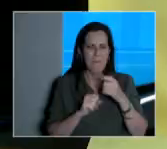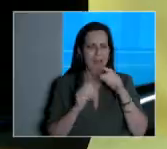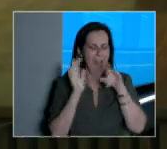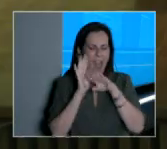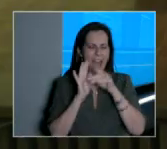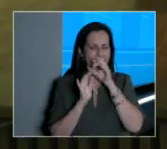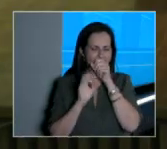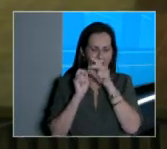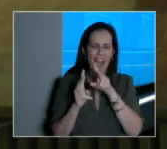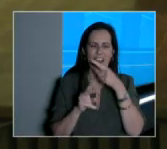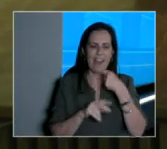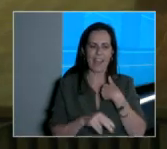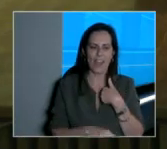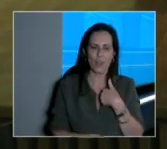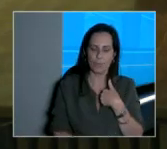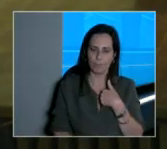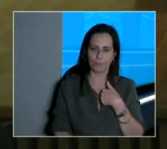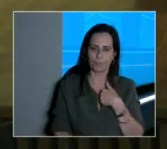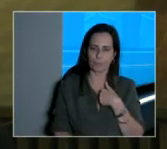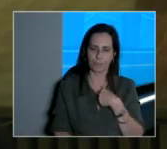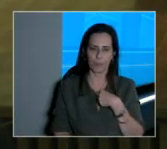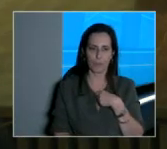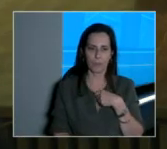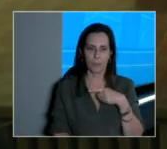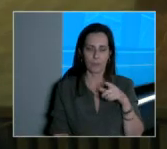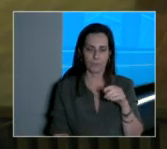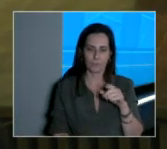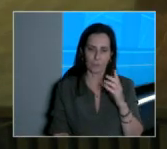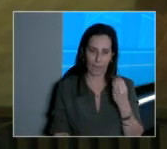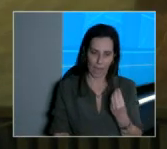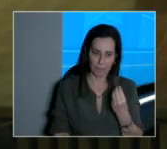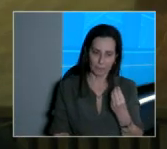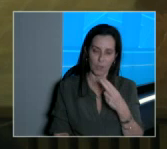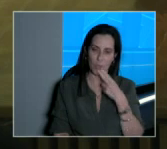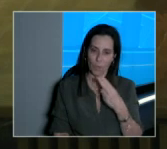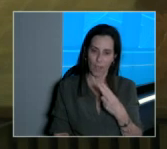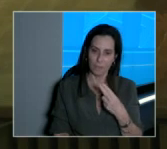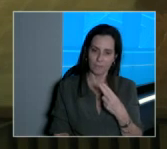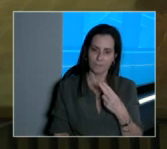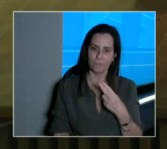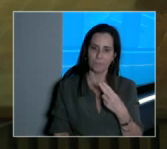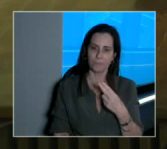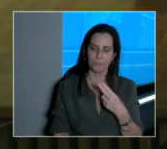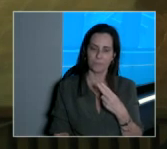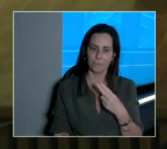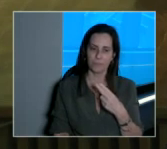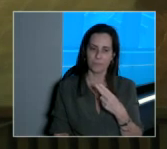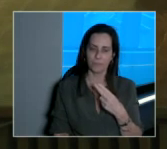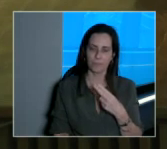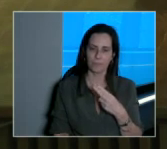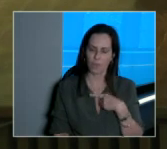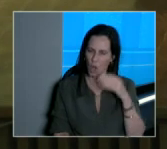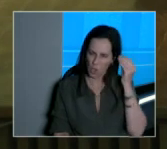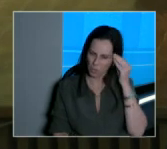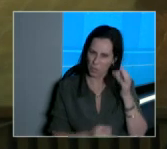לחוקה. טוב, אנחנו... רק... אבל הוא כן מרשה לעצמו לדון. רגע, תגובה קטנה של חבר הכנסת קודם כל, לא זכור